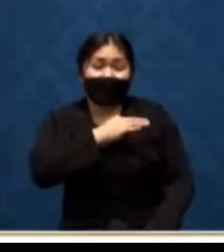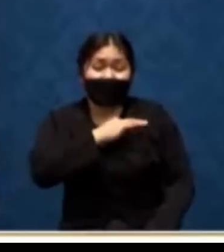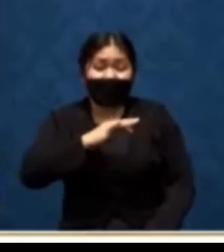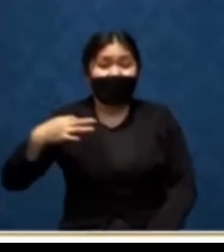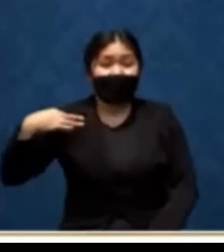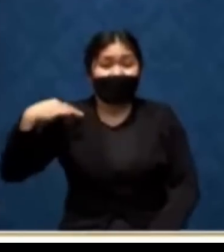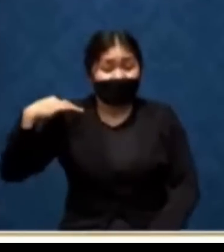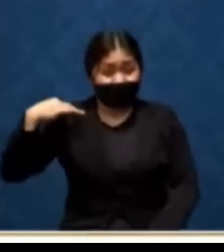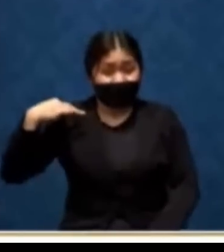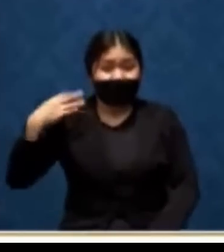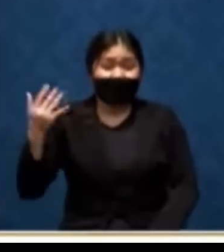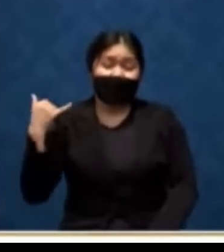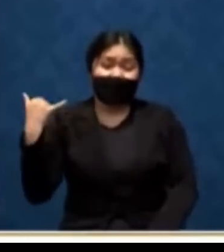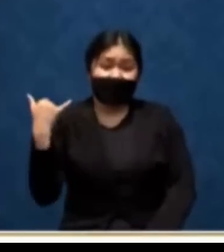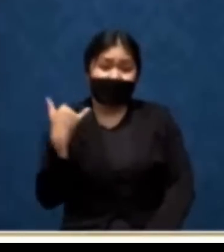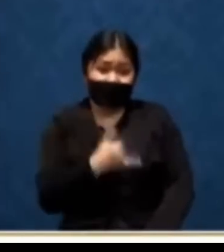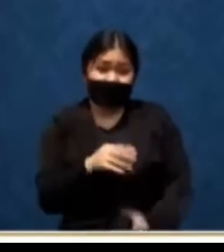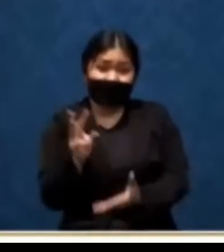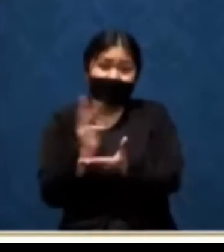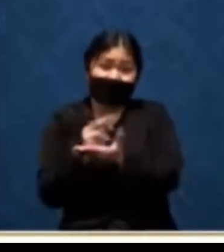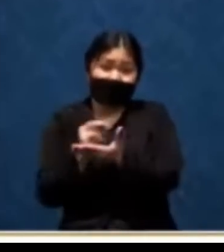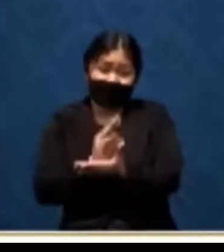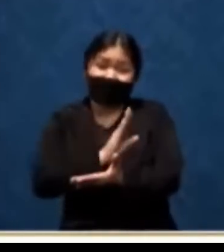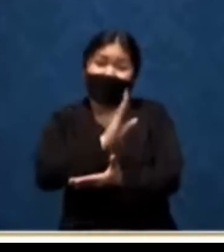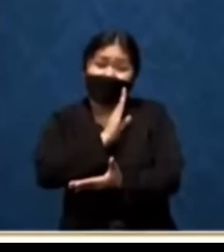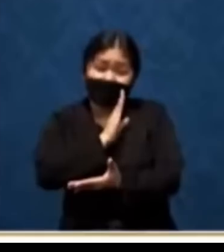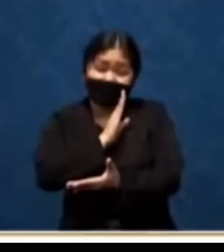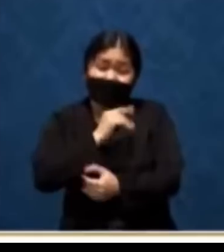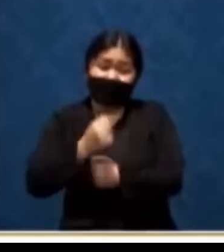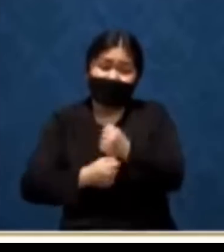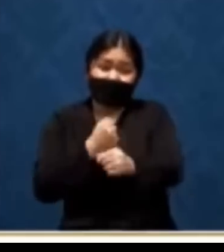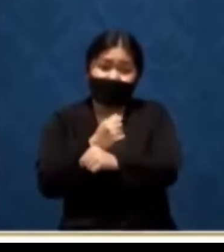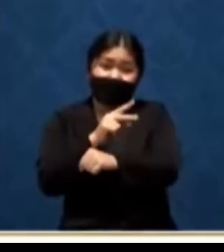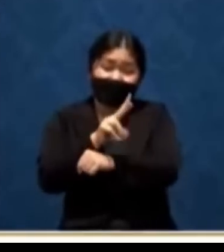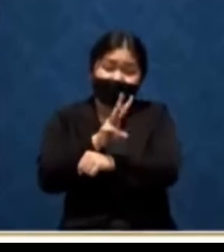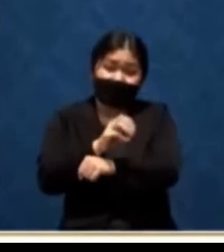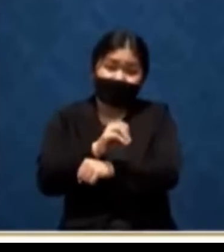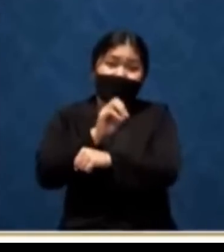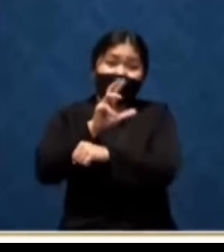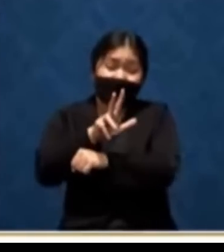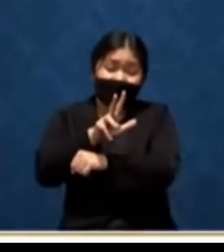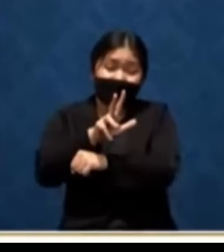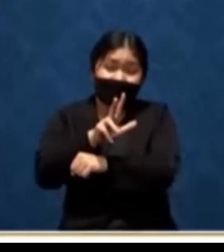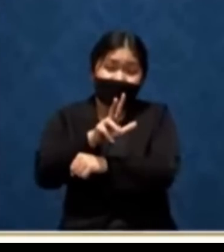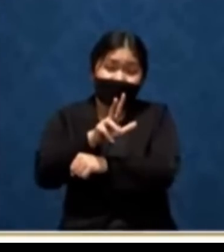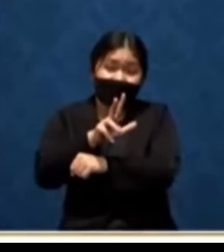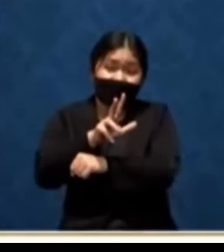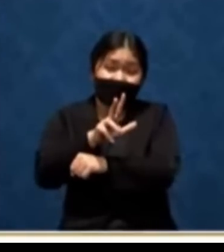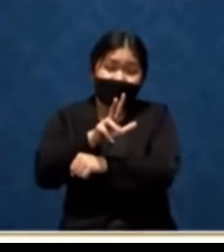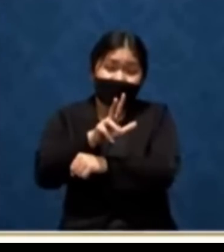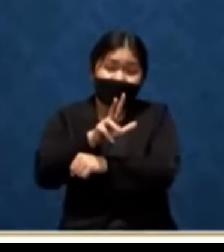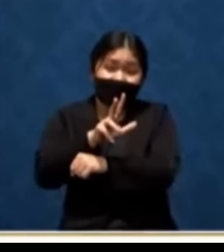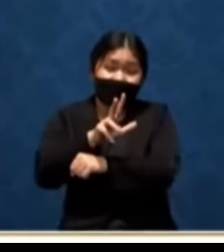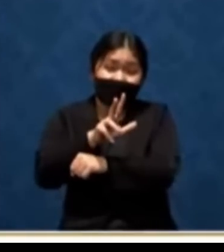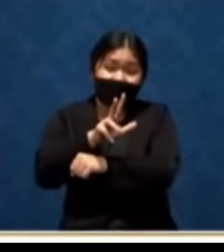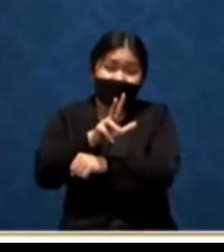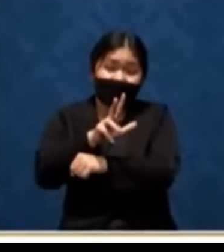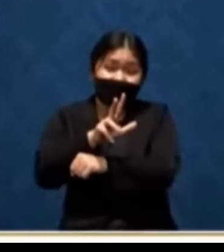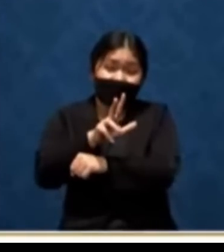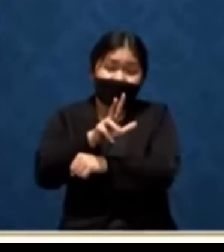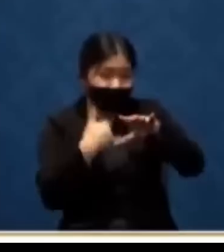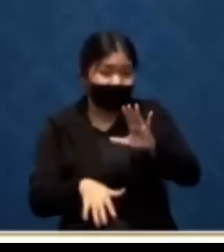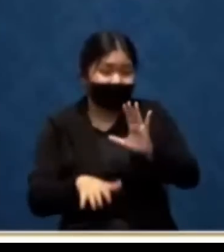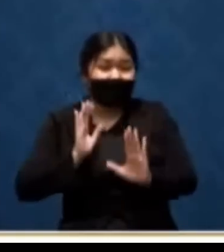ปลอมๆในปี63ถึง64มีจีนเทาผ่านแดนเข้ามาแล้วกว่า 7,000